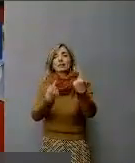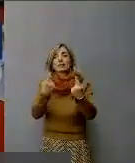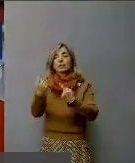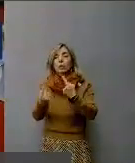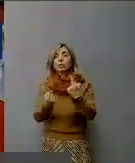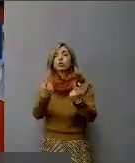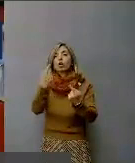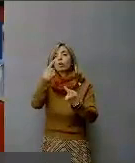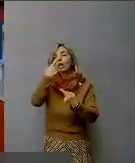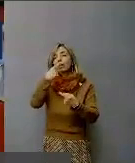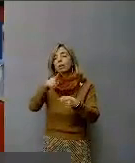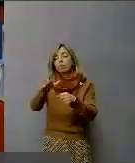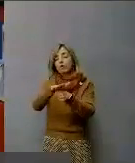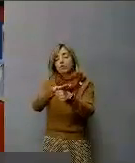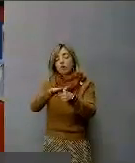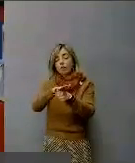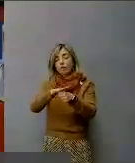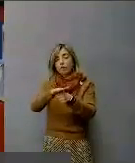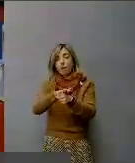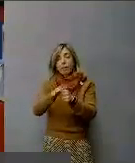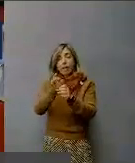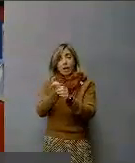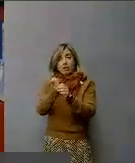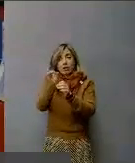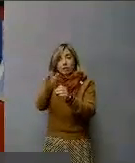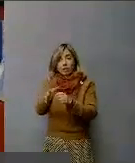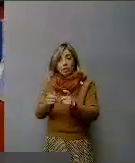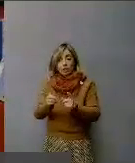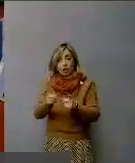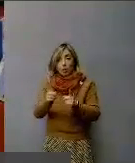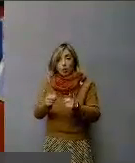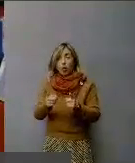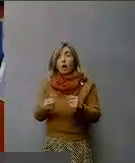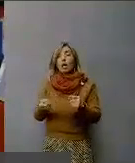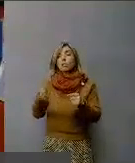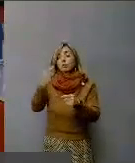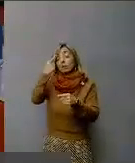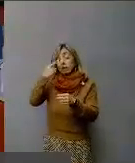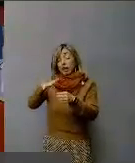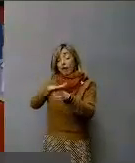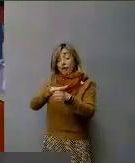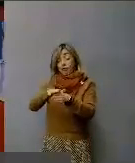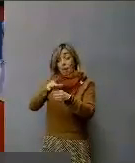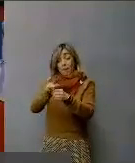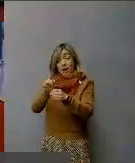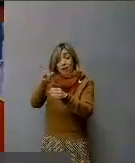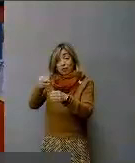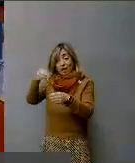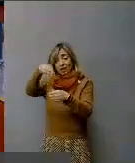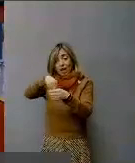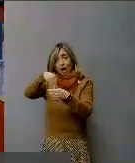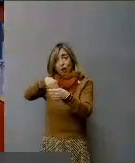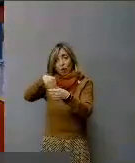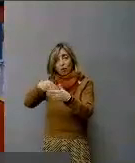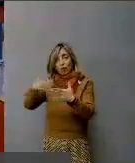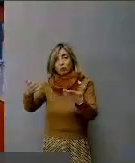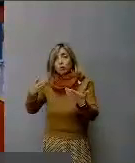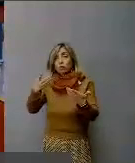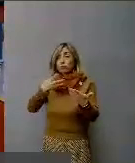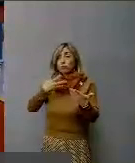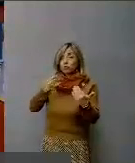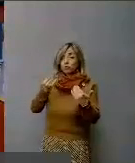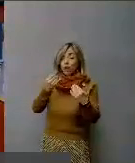tipologia di famiglia trattata alla tipologia della composizione del nucleo della famiglia sfrattata perché sapete che se ci sono minori anziani